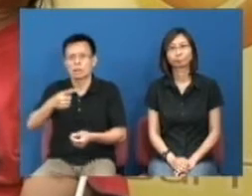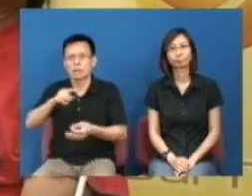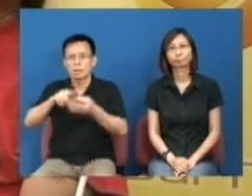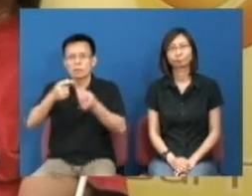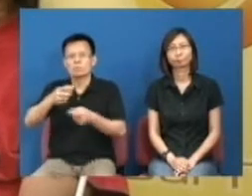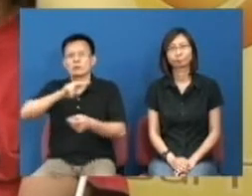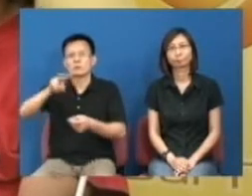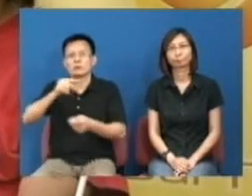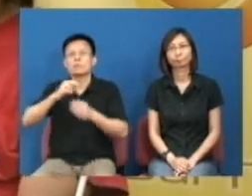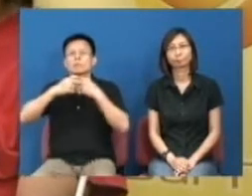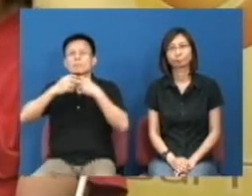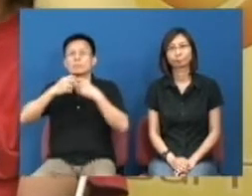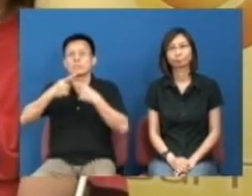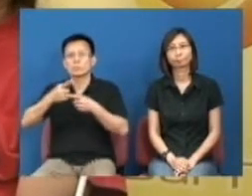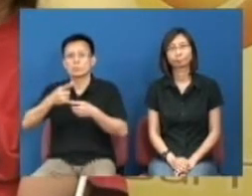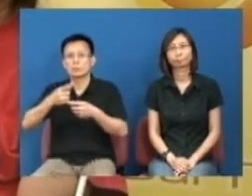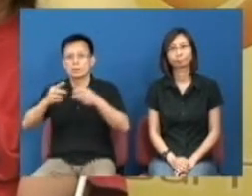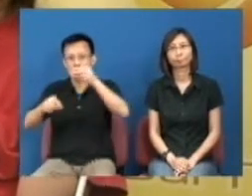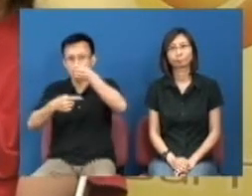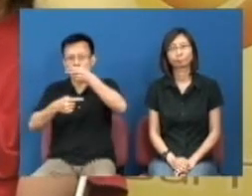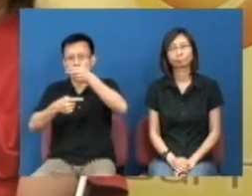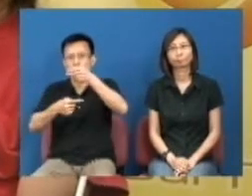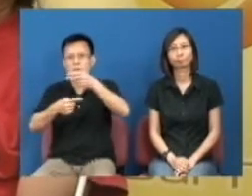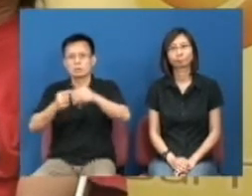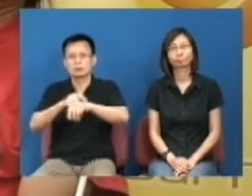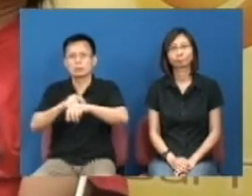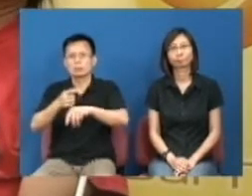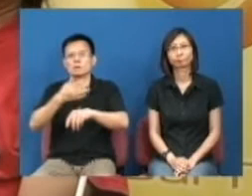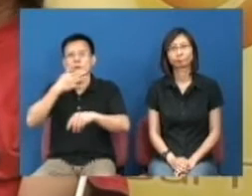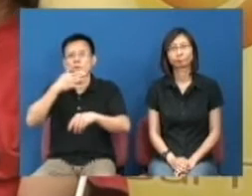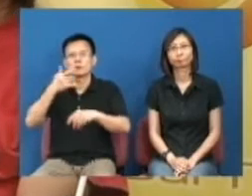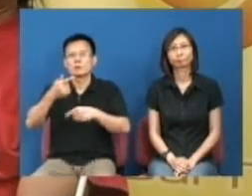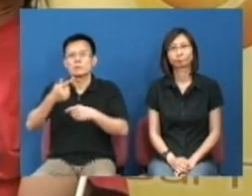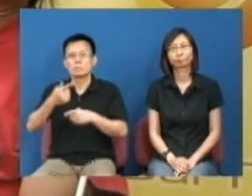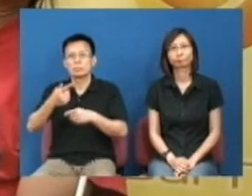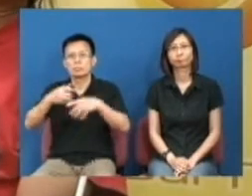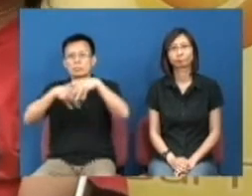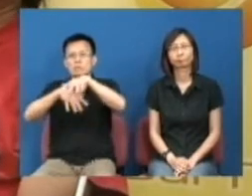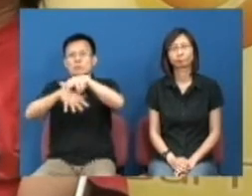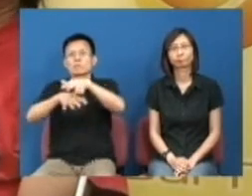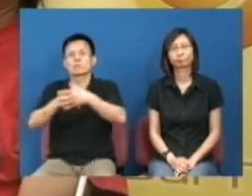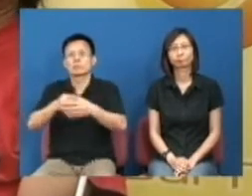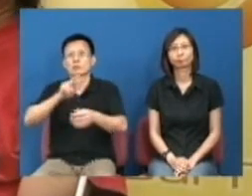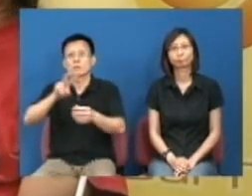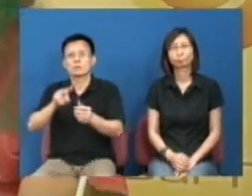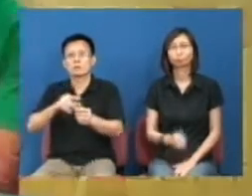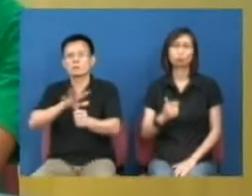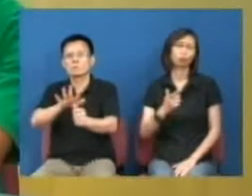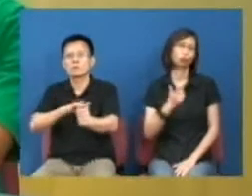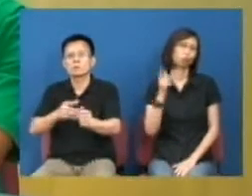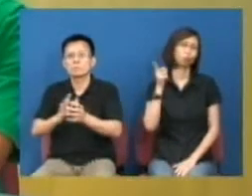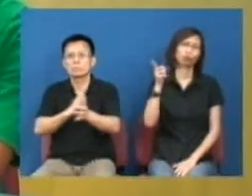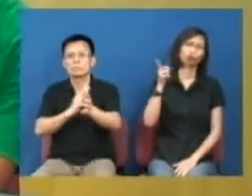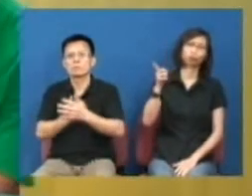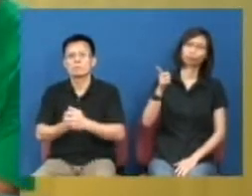理這個七一那時候早上那些遊行擾亂秩序咩？ 嗰啲